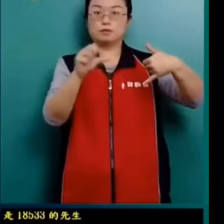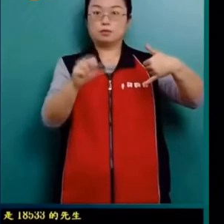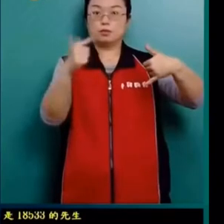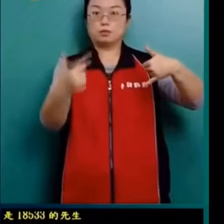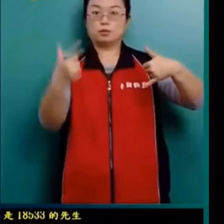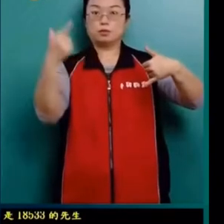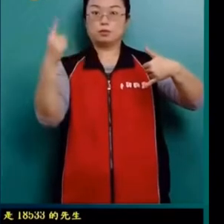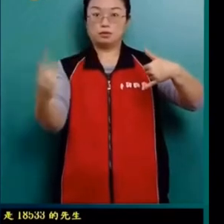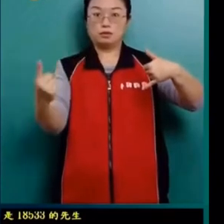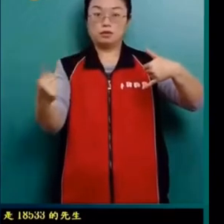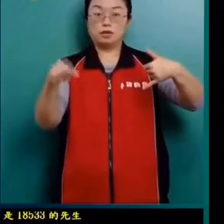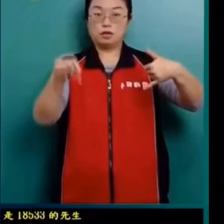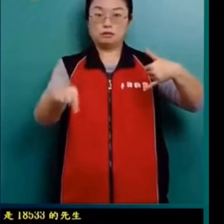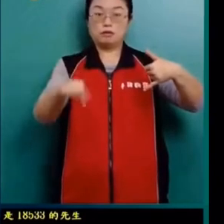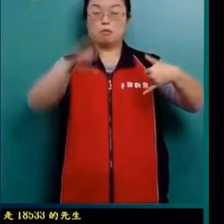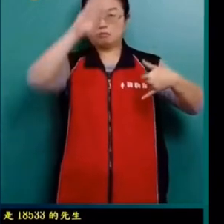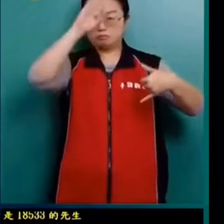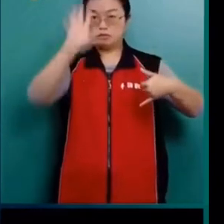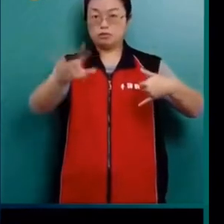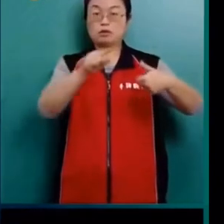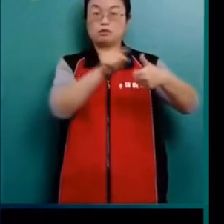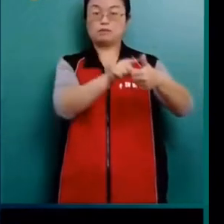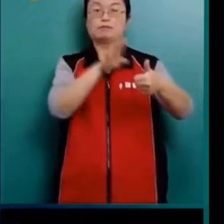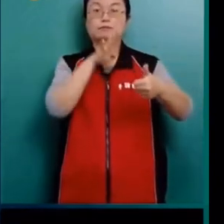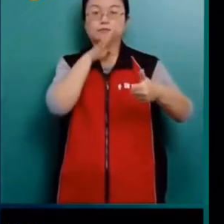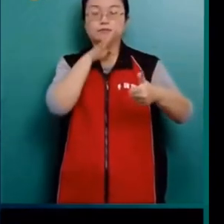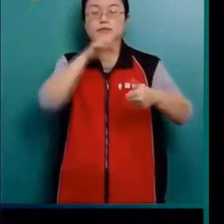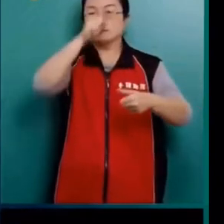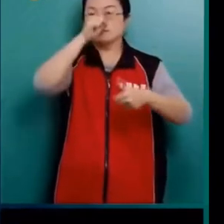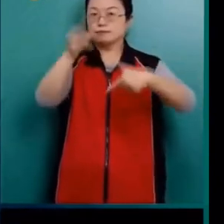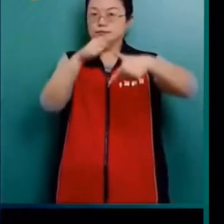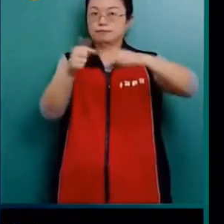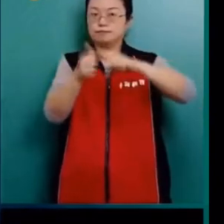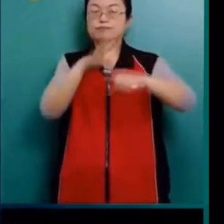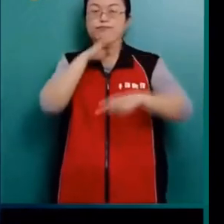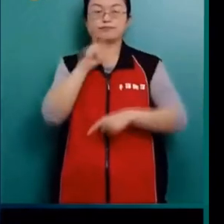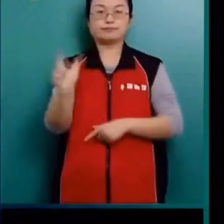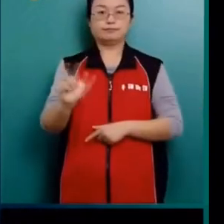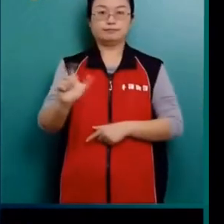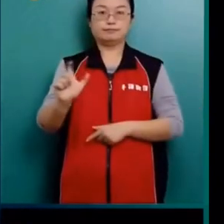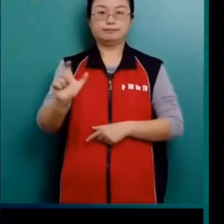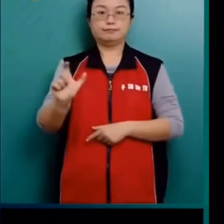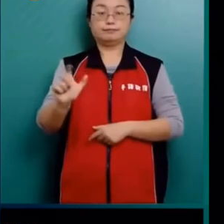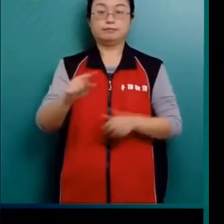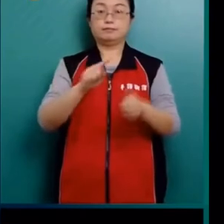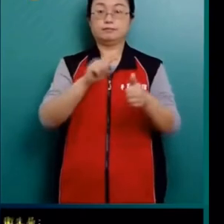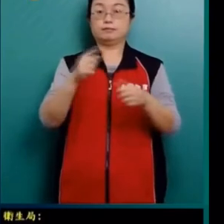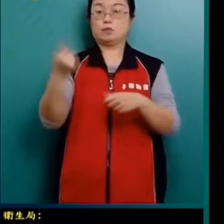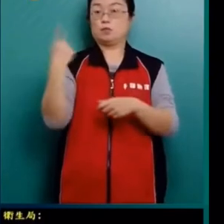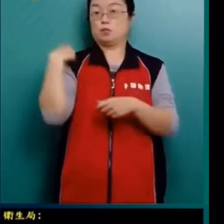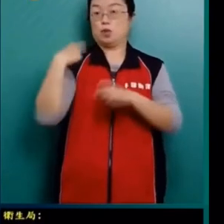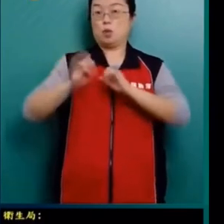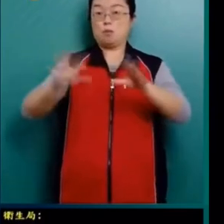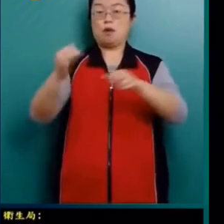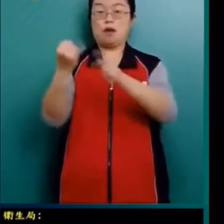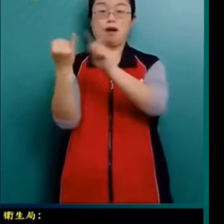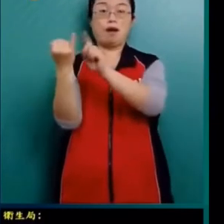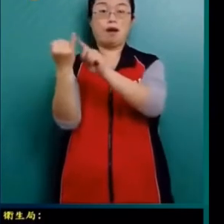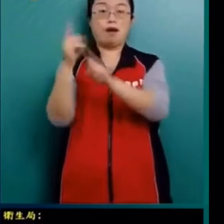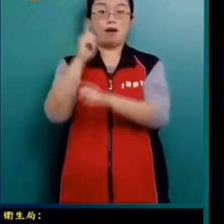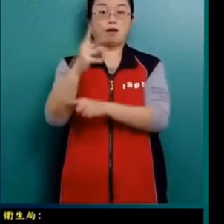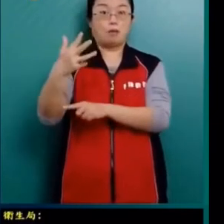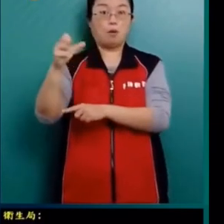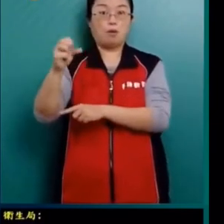况。 确诊的这个个案哦，他是一个善化区60多岁男性，那是我们昨天公布18533的先生呢，